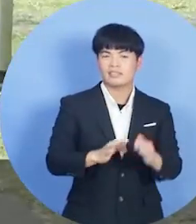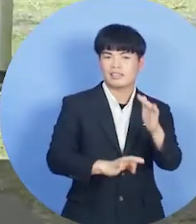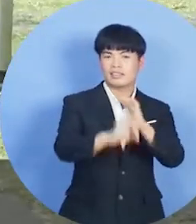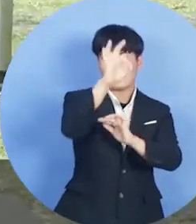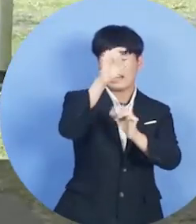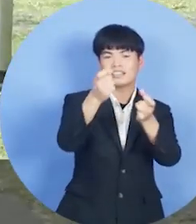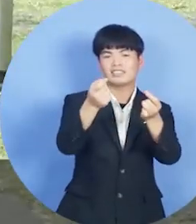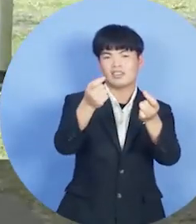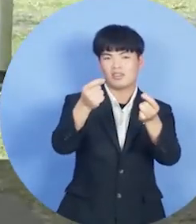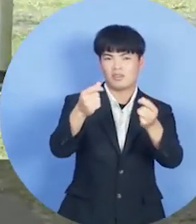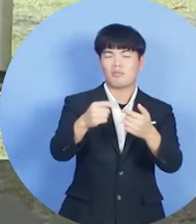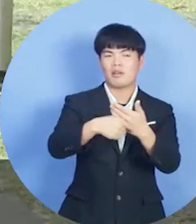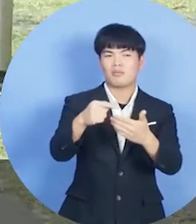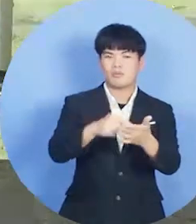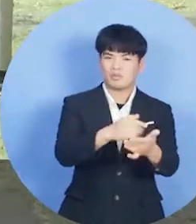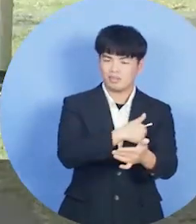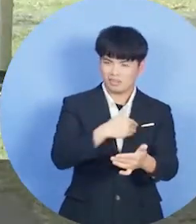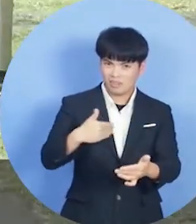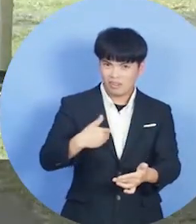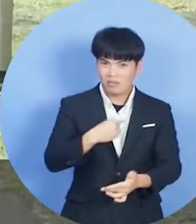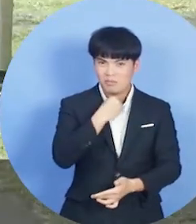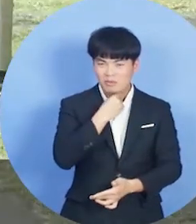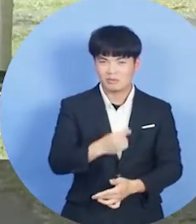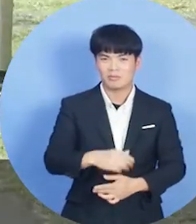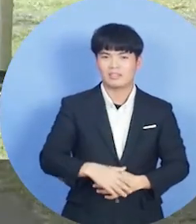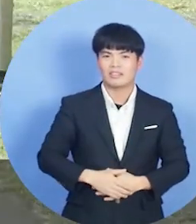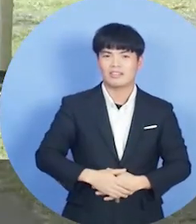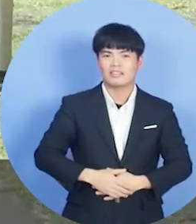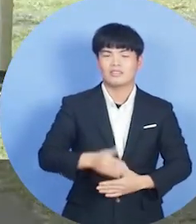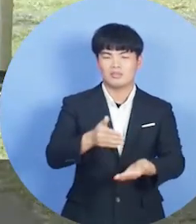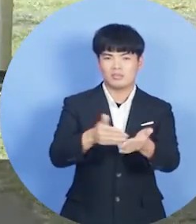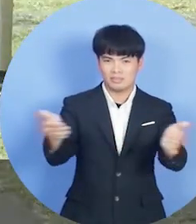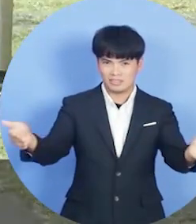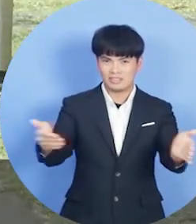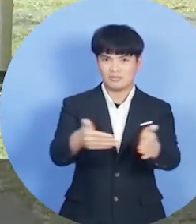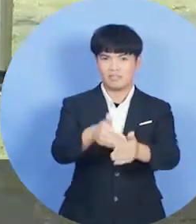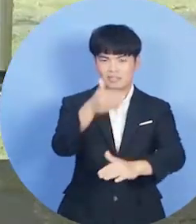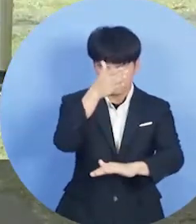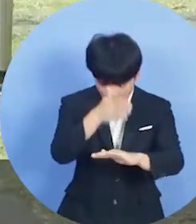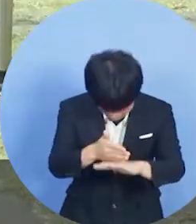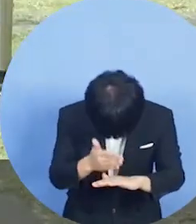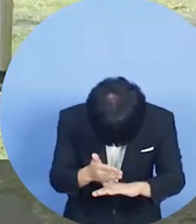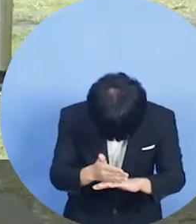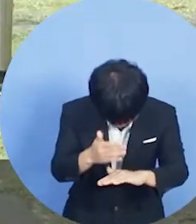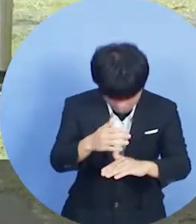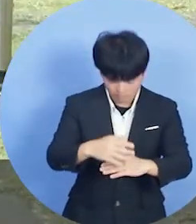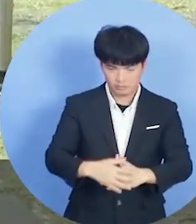보내시기 바랍니다. 이상으로 뉴스 마치겠습니다. 시청해주신 여러분 고맙습니다.